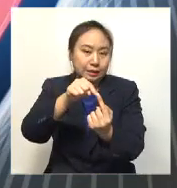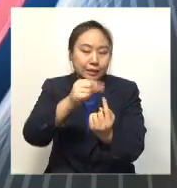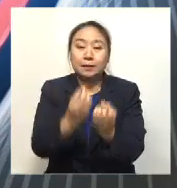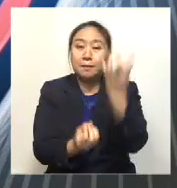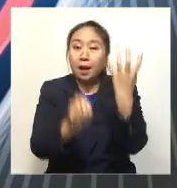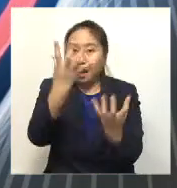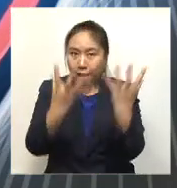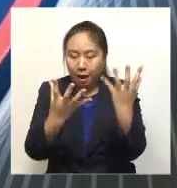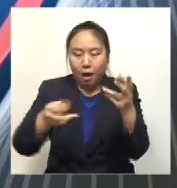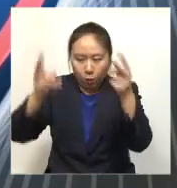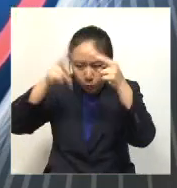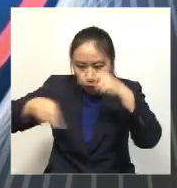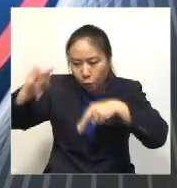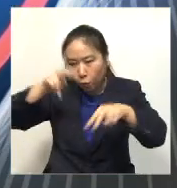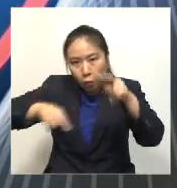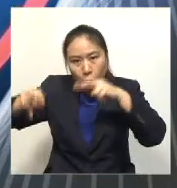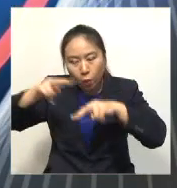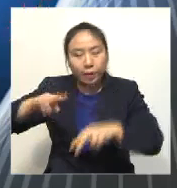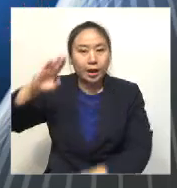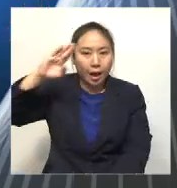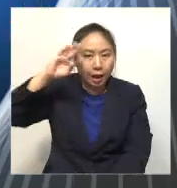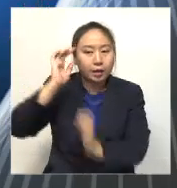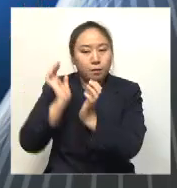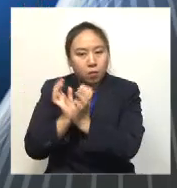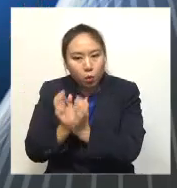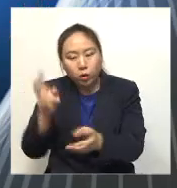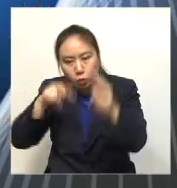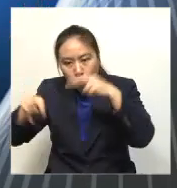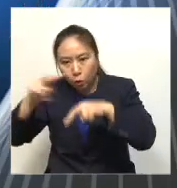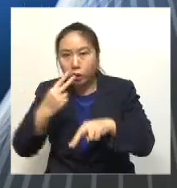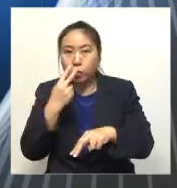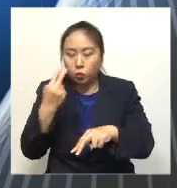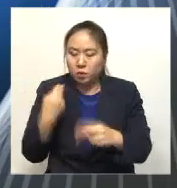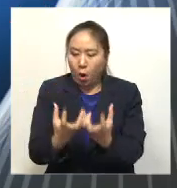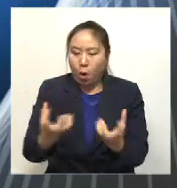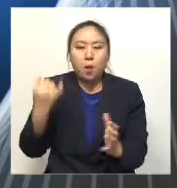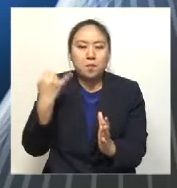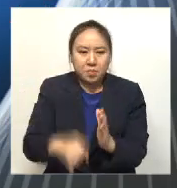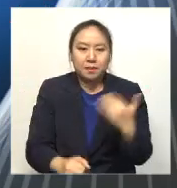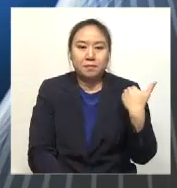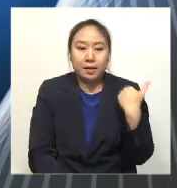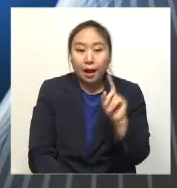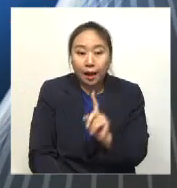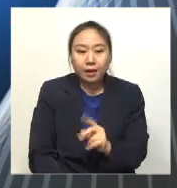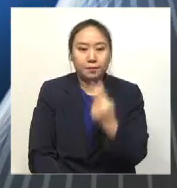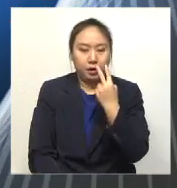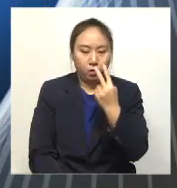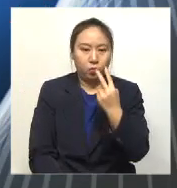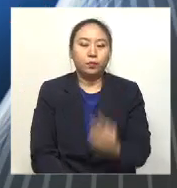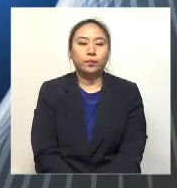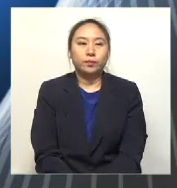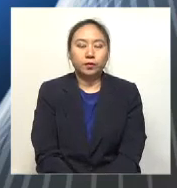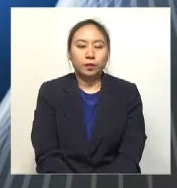ก็ได้ตรวจค้นโดยละเอียดร่วมกับตำรวจและทหารในพื้นที่พบอุปกรณ์ในการกระทำผิดดังนี้นะคะมาดูอาวุธ